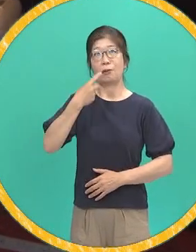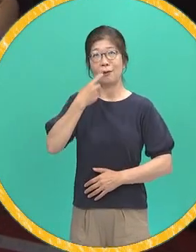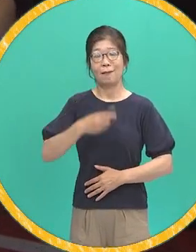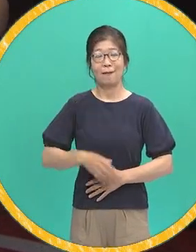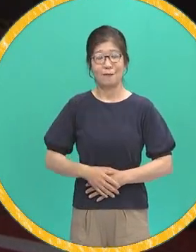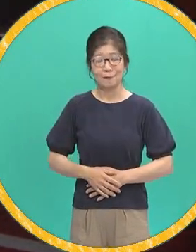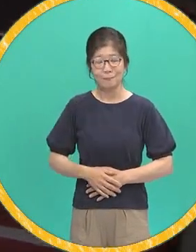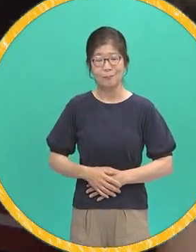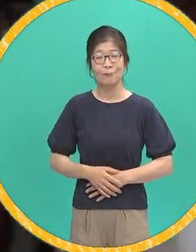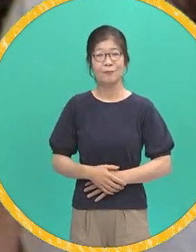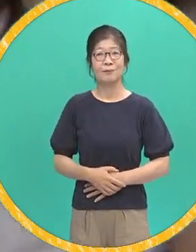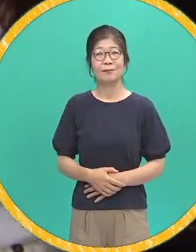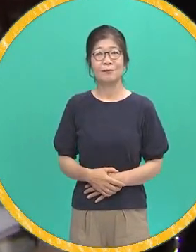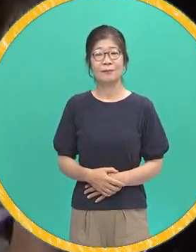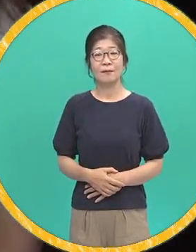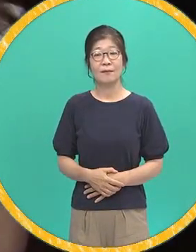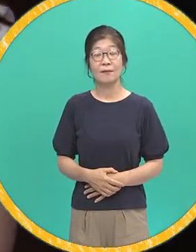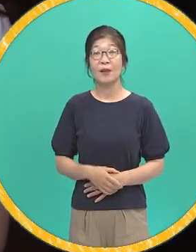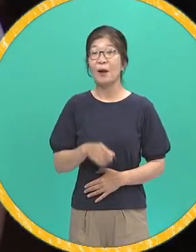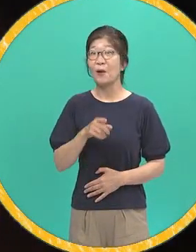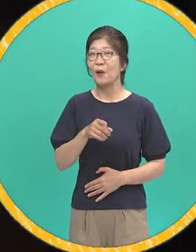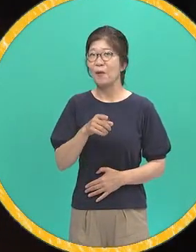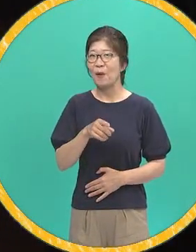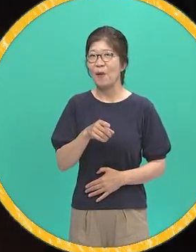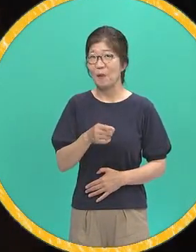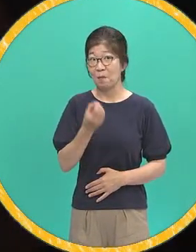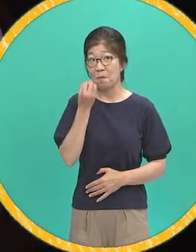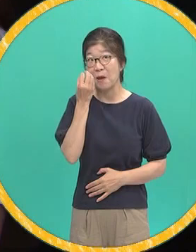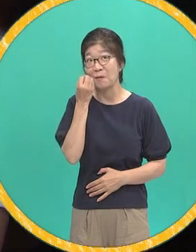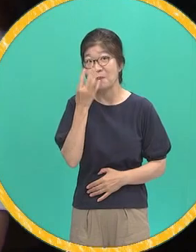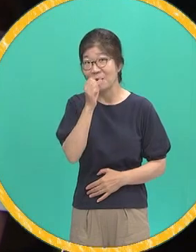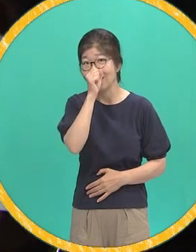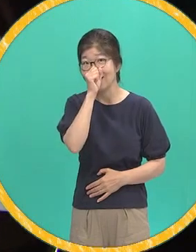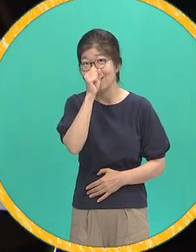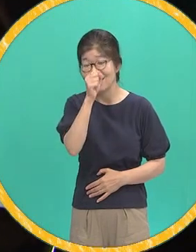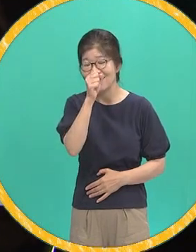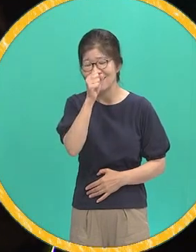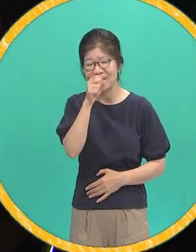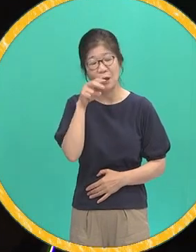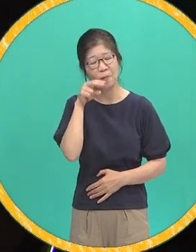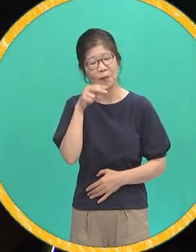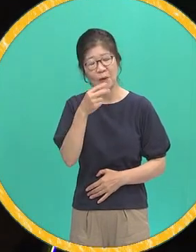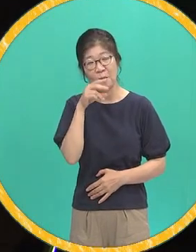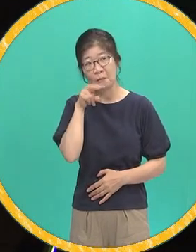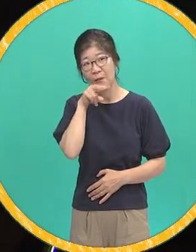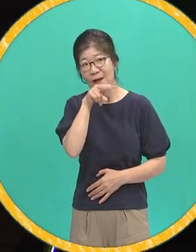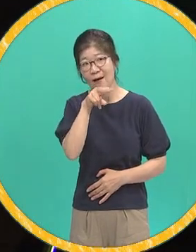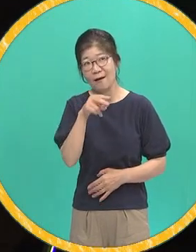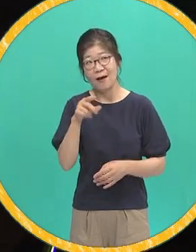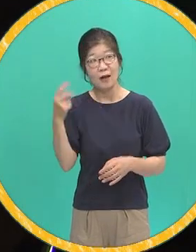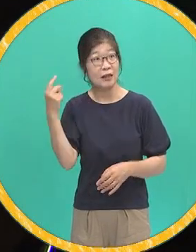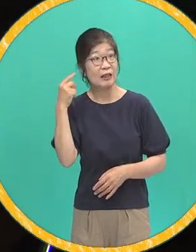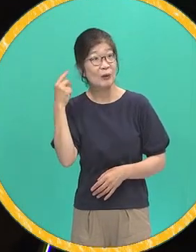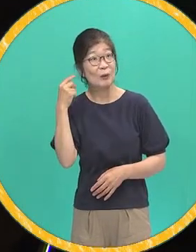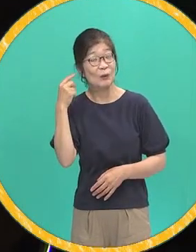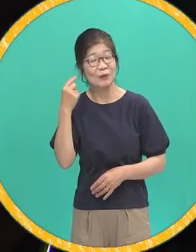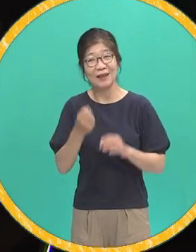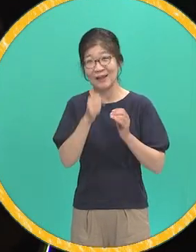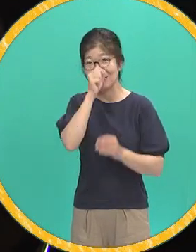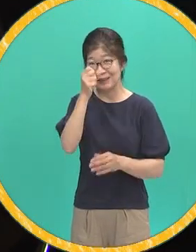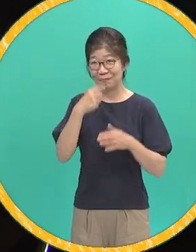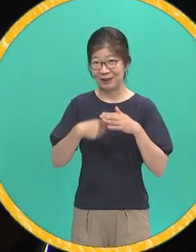手にしましたじゃあこういうところもちょっと見ていただきながら演奏を聞いていただけるとそうですね